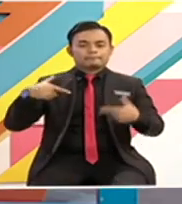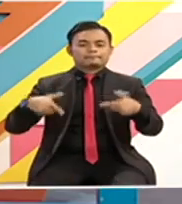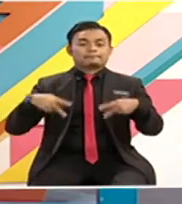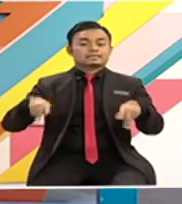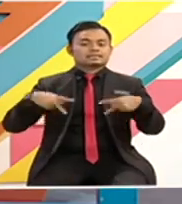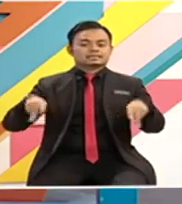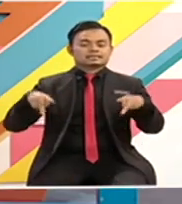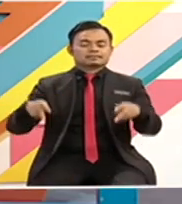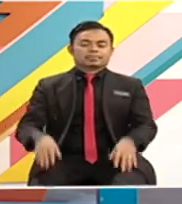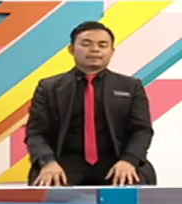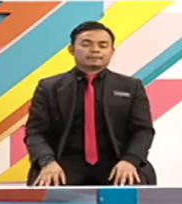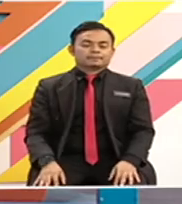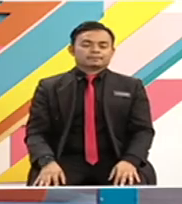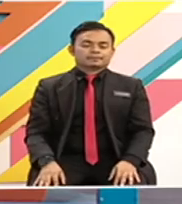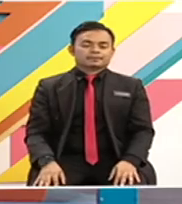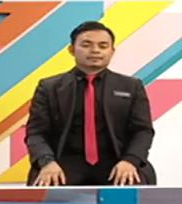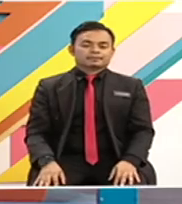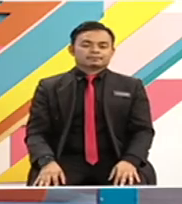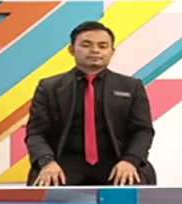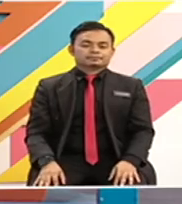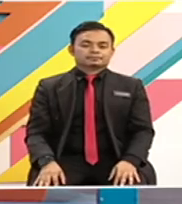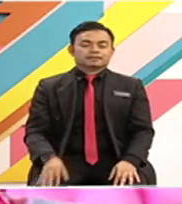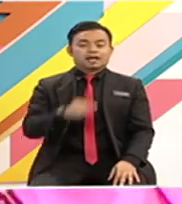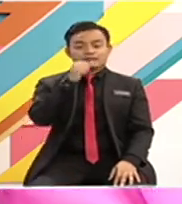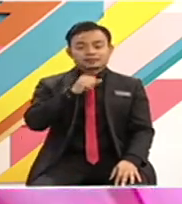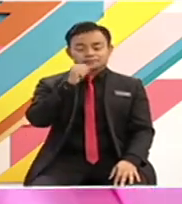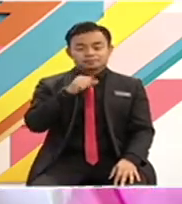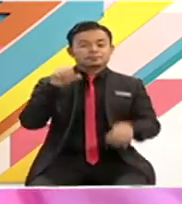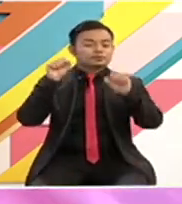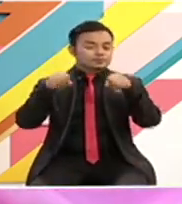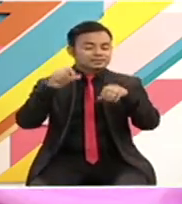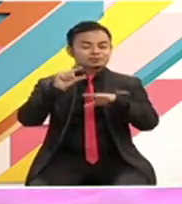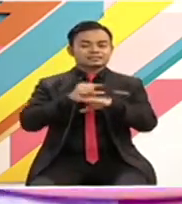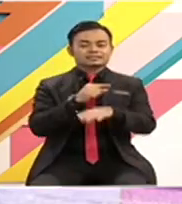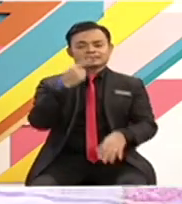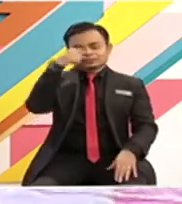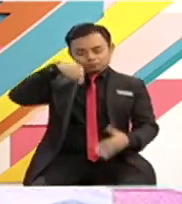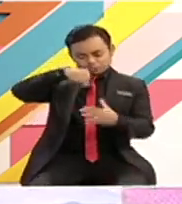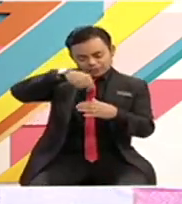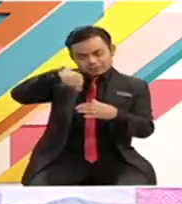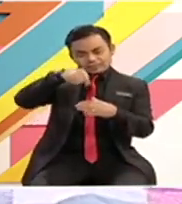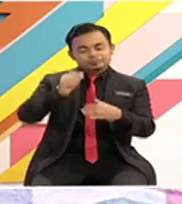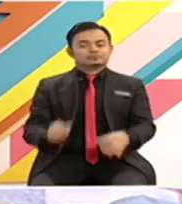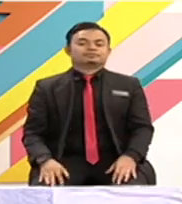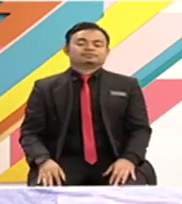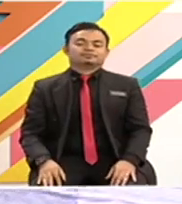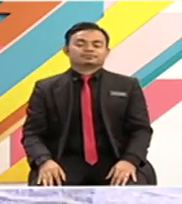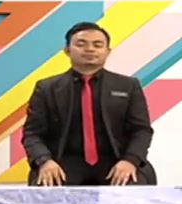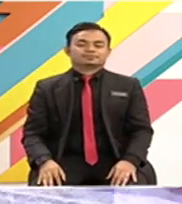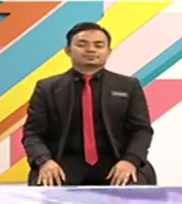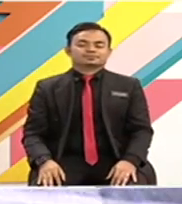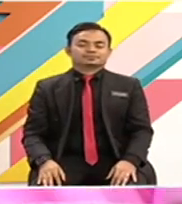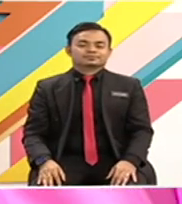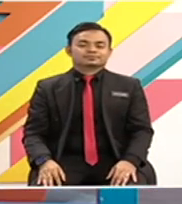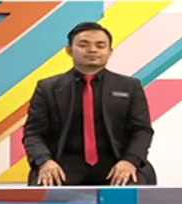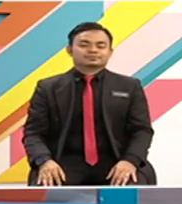dekat karena kadang kita beli ice cream batang es krim tepung kita boleh gunanya hanya untuk kacau Oh untuk cepat ikan warnanya nanti dengan silicone